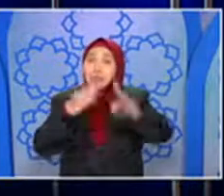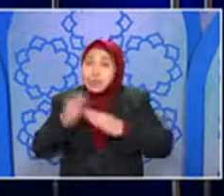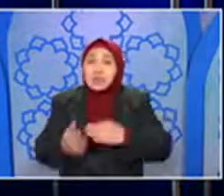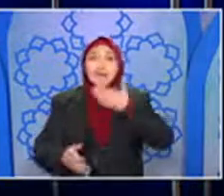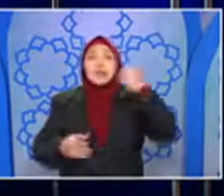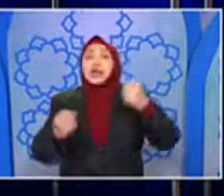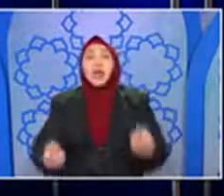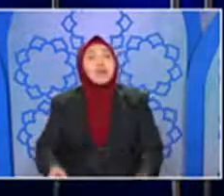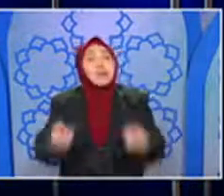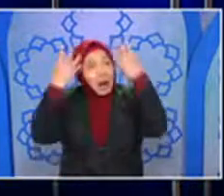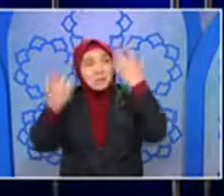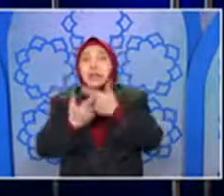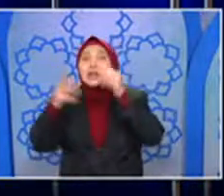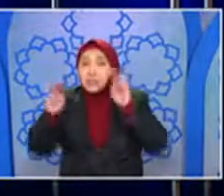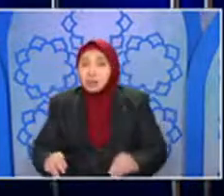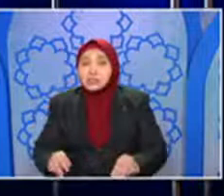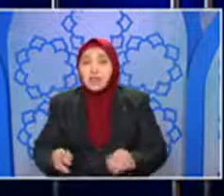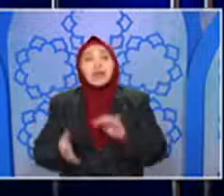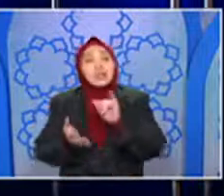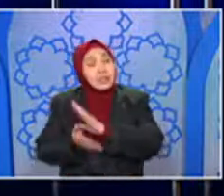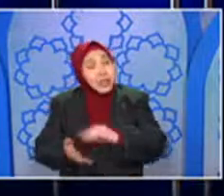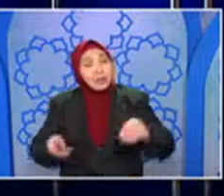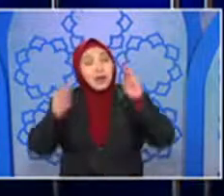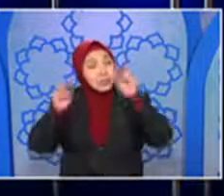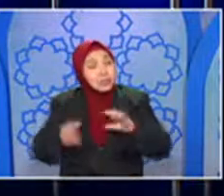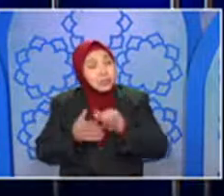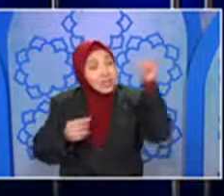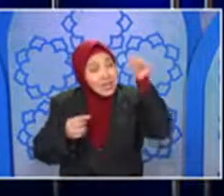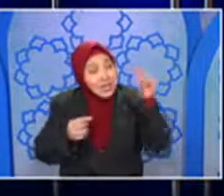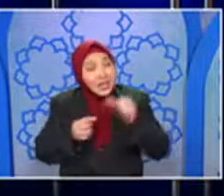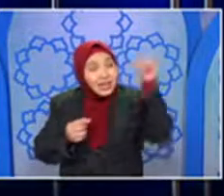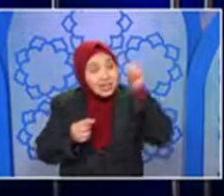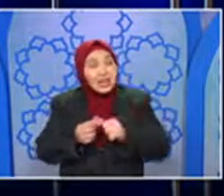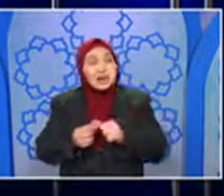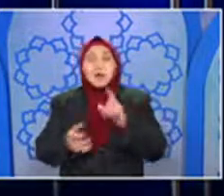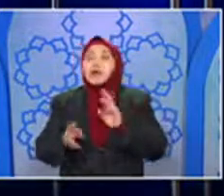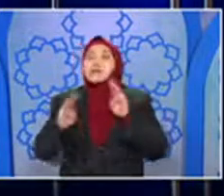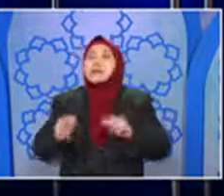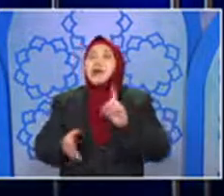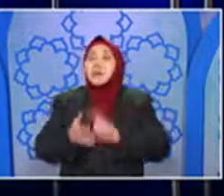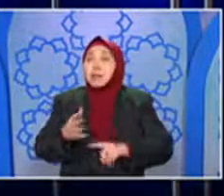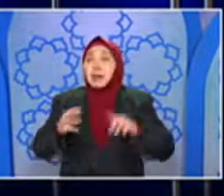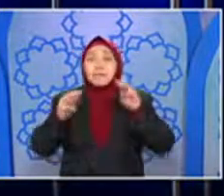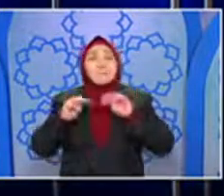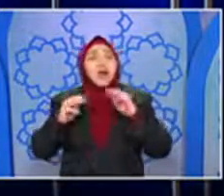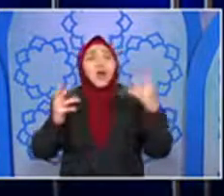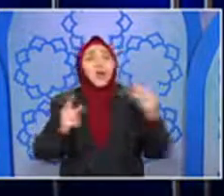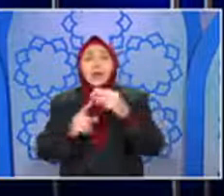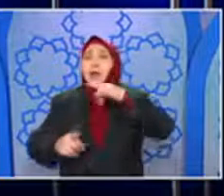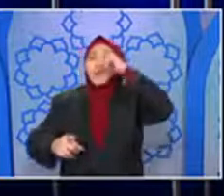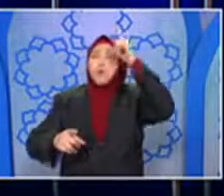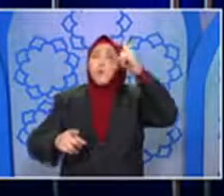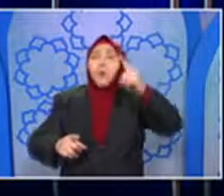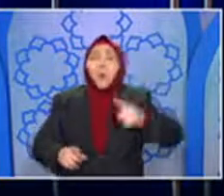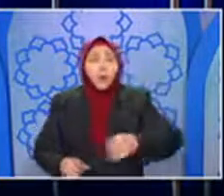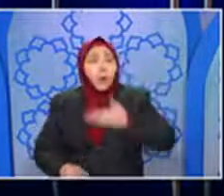banyak daripada kalian. Manusia diingatkan bahawa manusia ini adalah manusia alpa. Makhluk yang alpa, selalu lupa